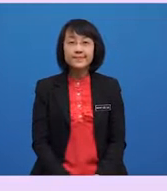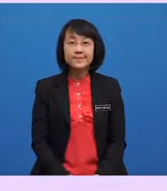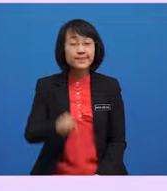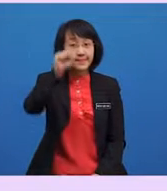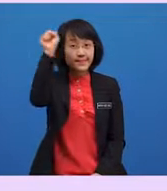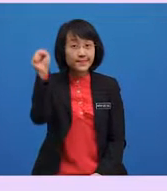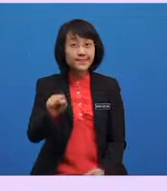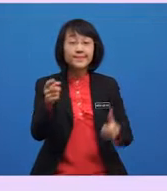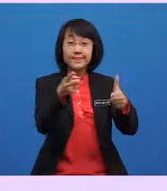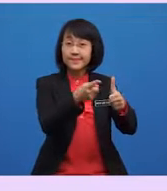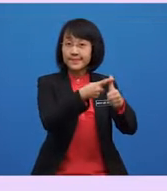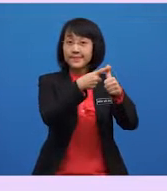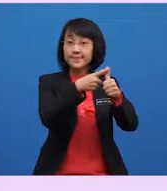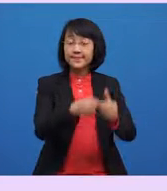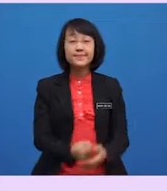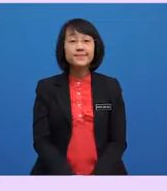Soalan pertama.